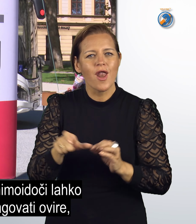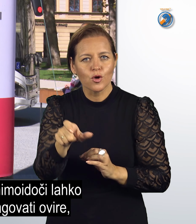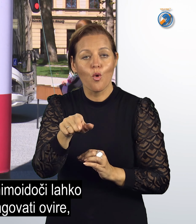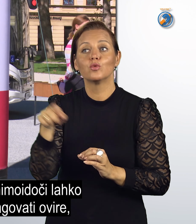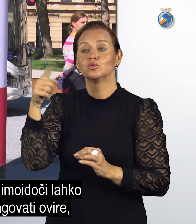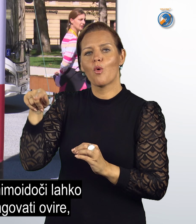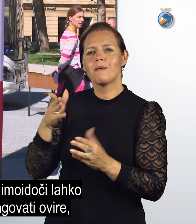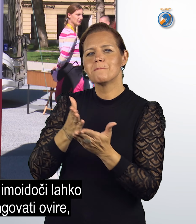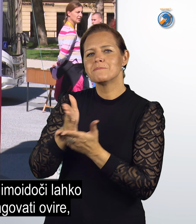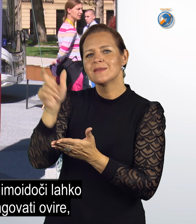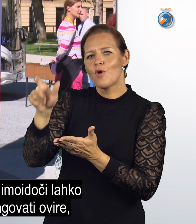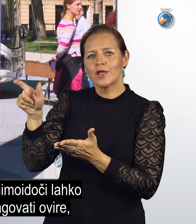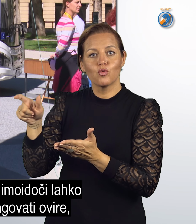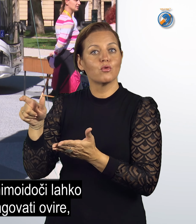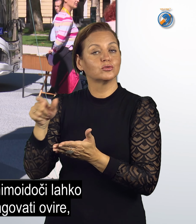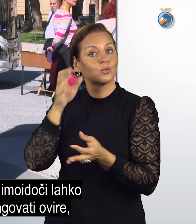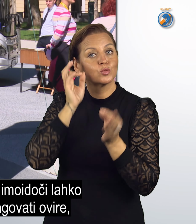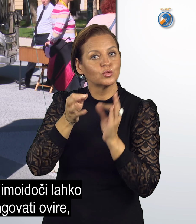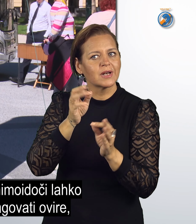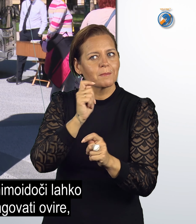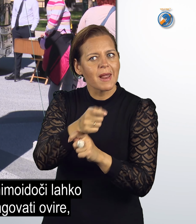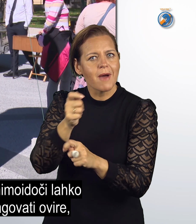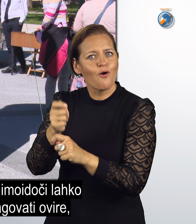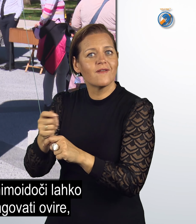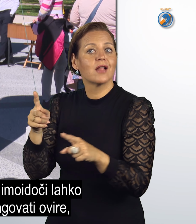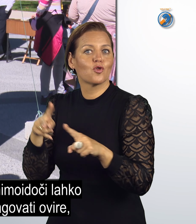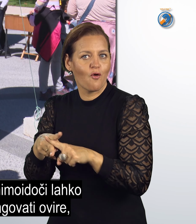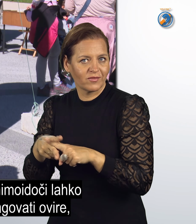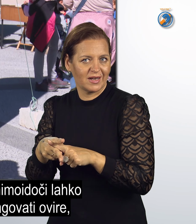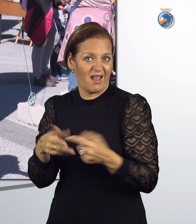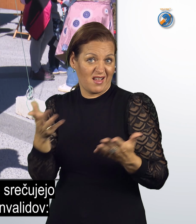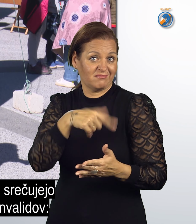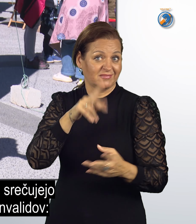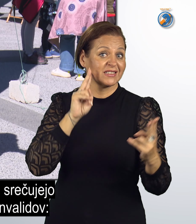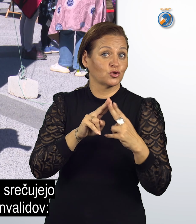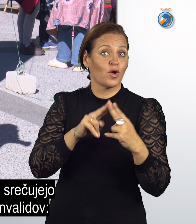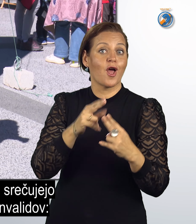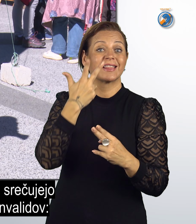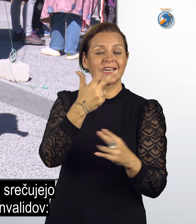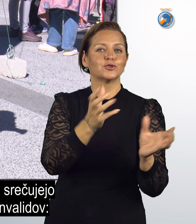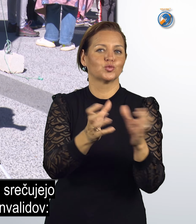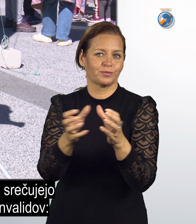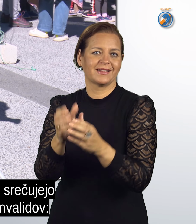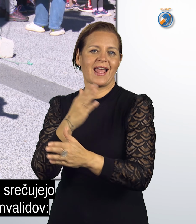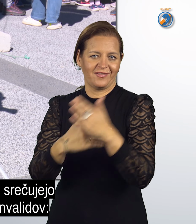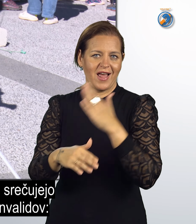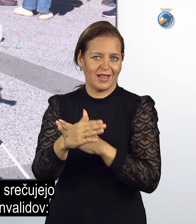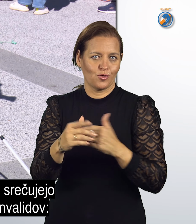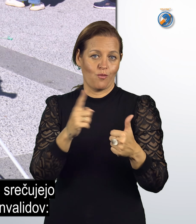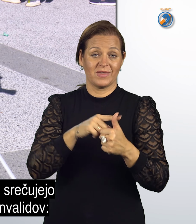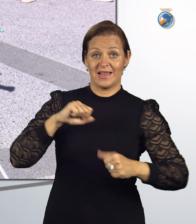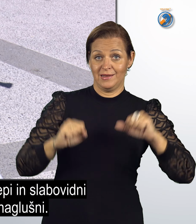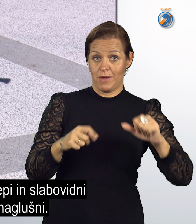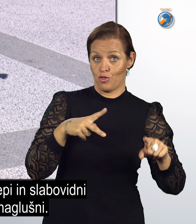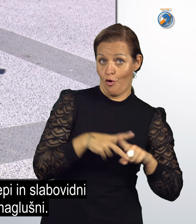na poligonu so mimoidoči lahko poskusili premagovati ovire, s katerimi se srečujejo 3 skupine